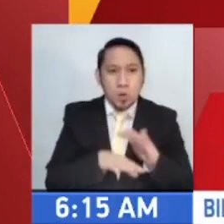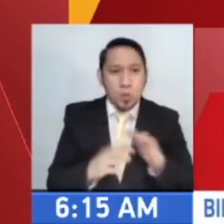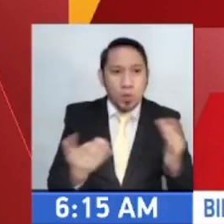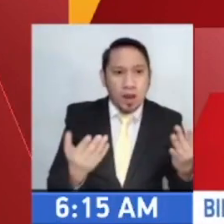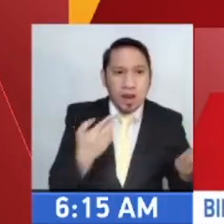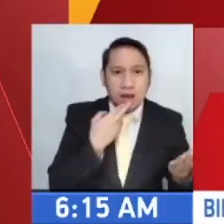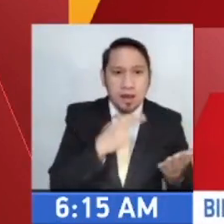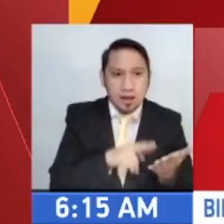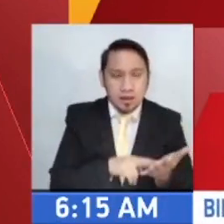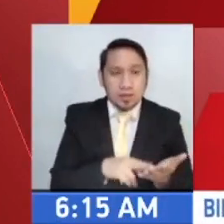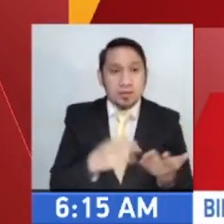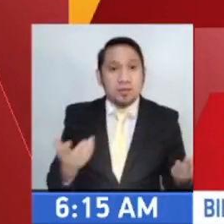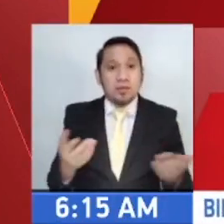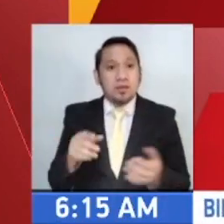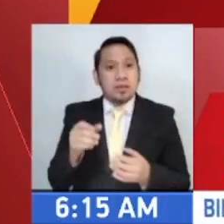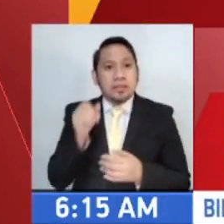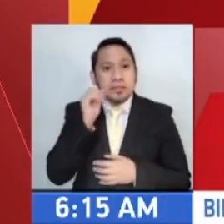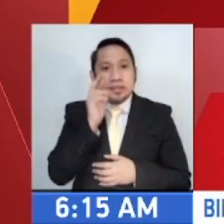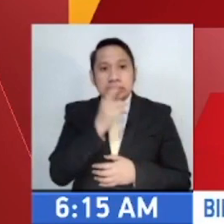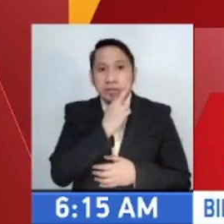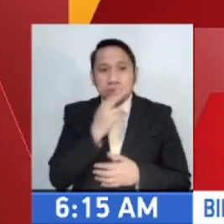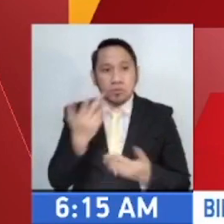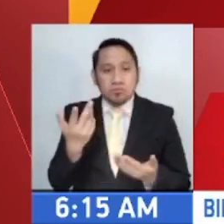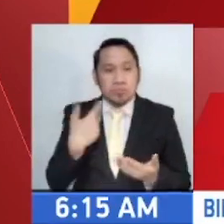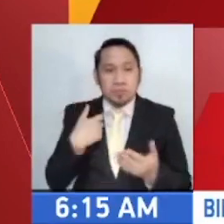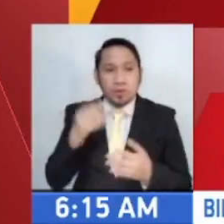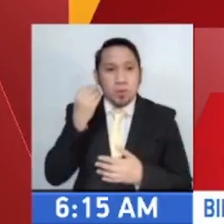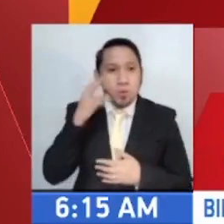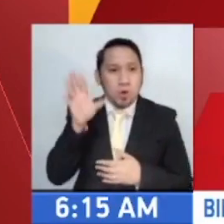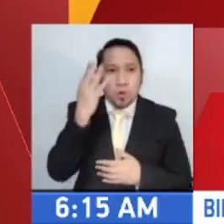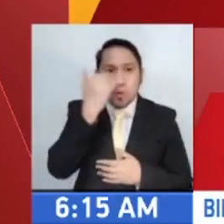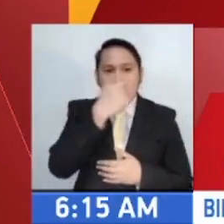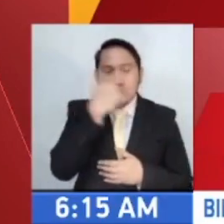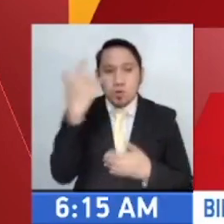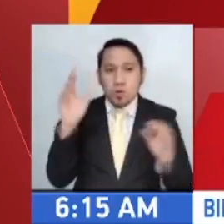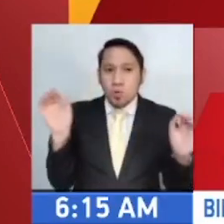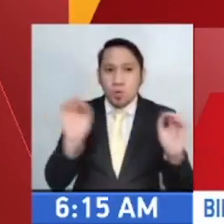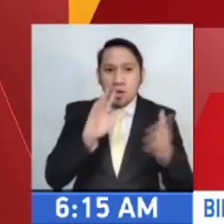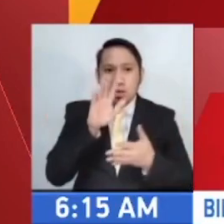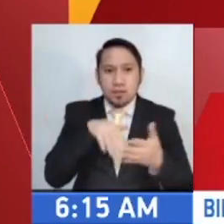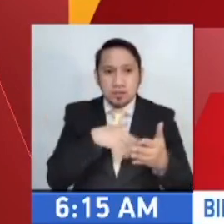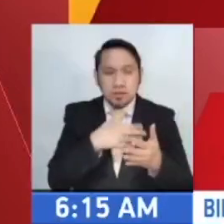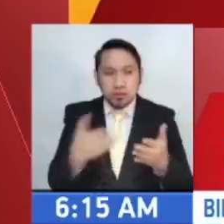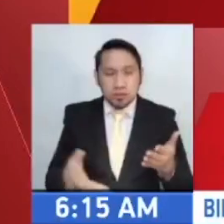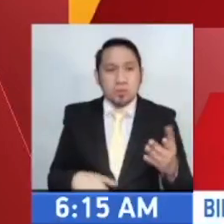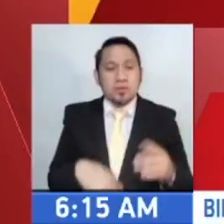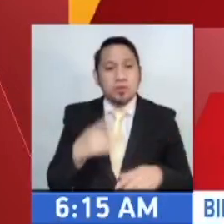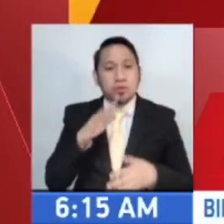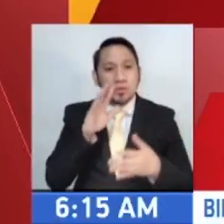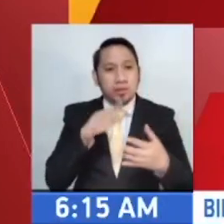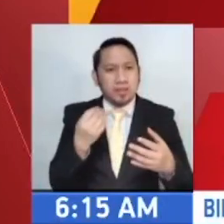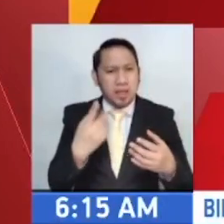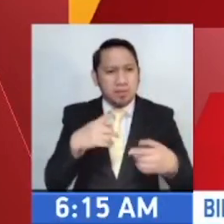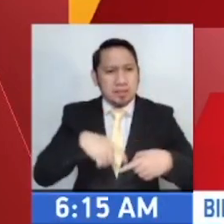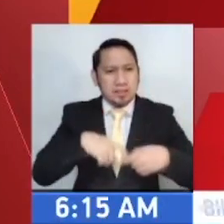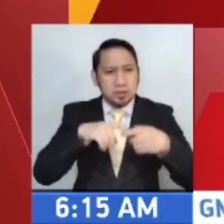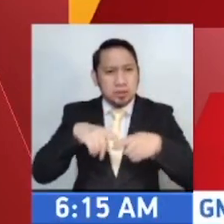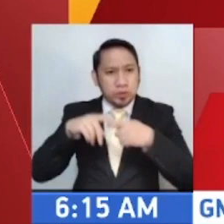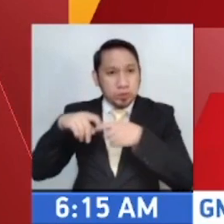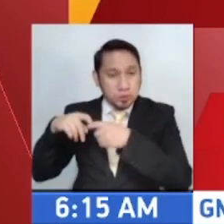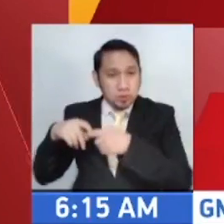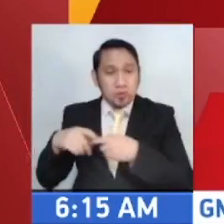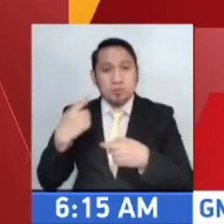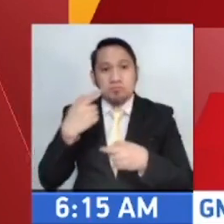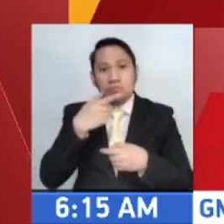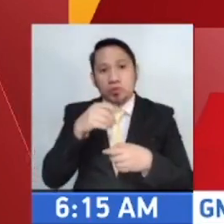walang kumpirmadong schedule. Nakasila naman ang pamamahagi sa Batanes, Ilocos Sur at Tanay Rizal dahil sa masamang panahon, pero